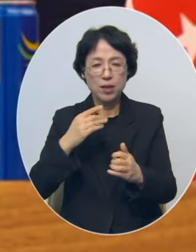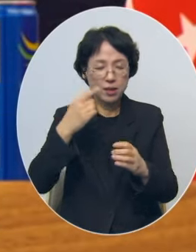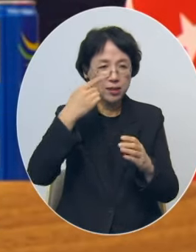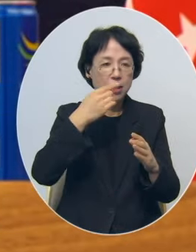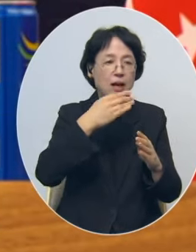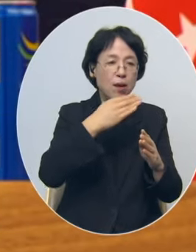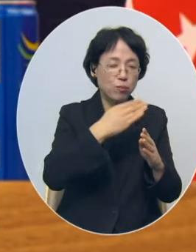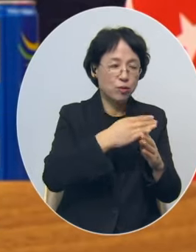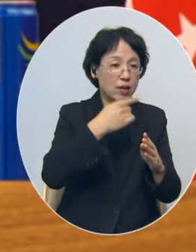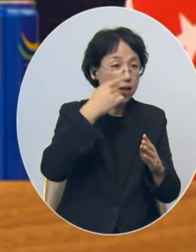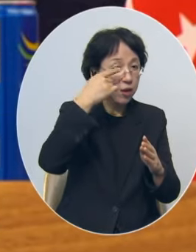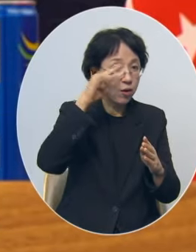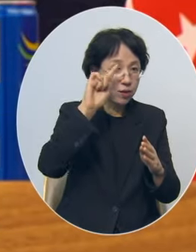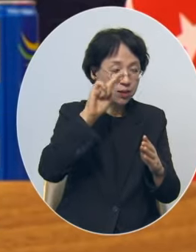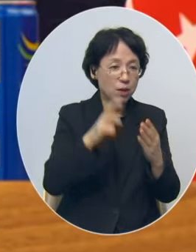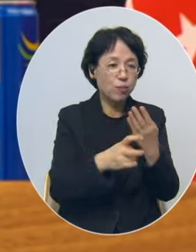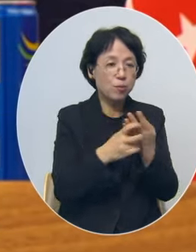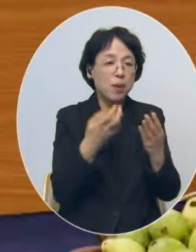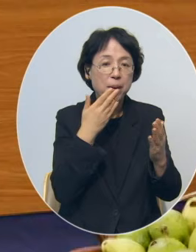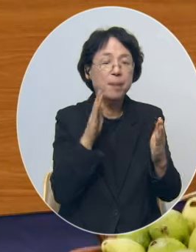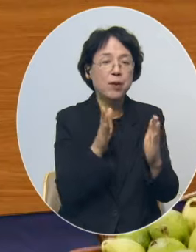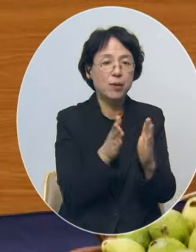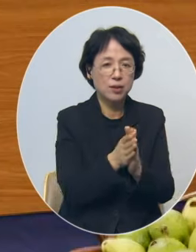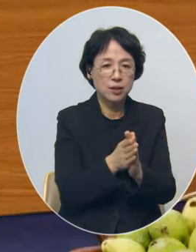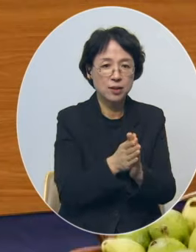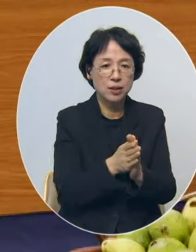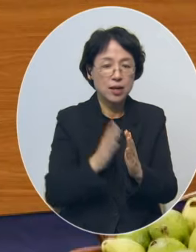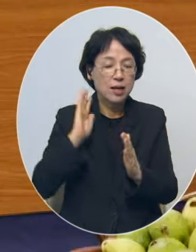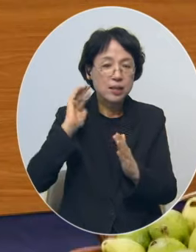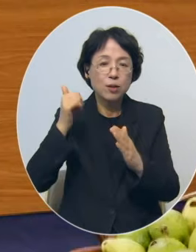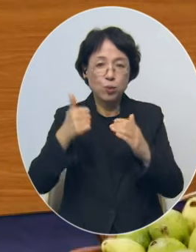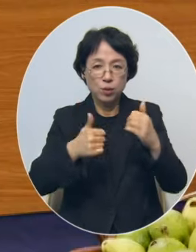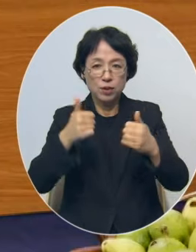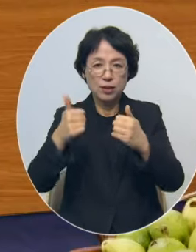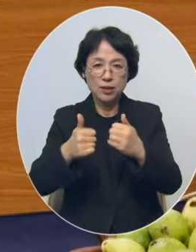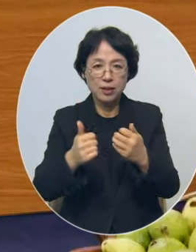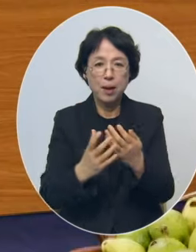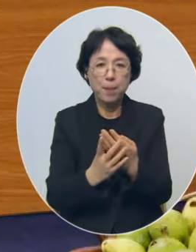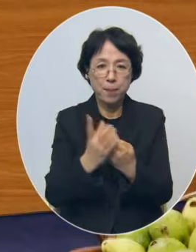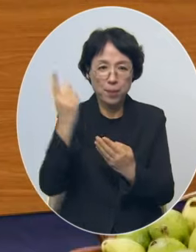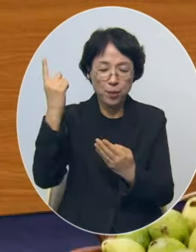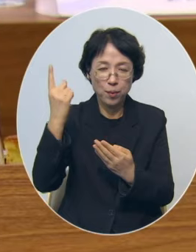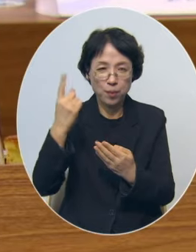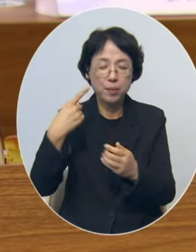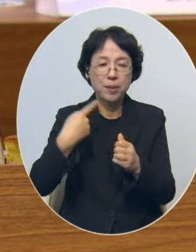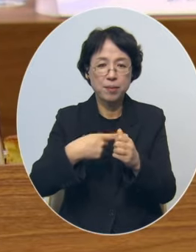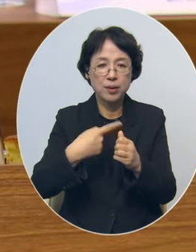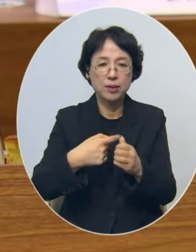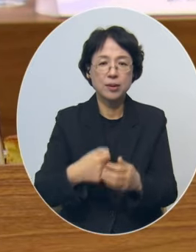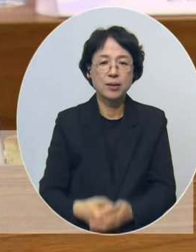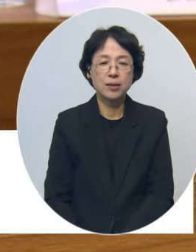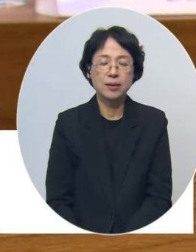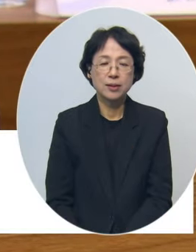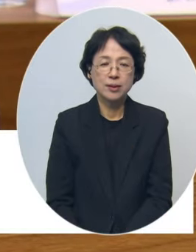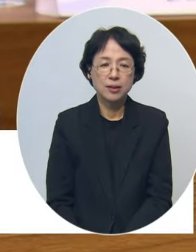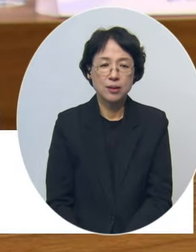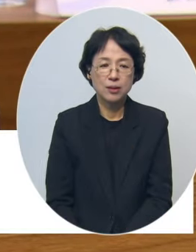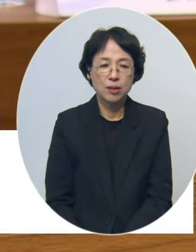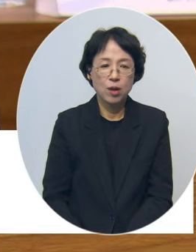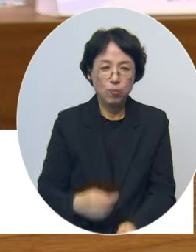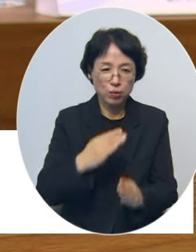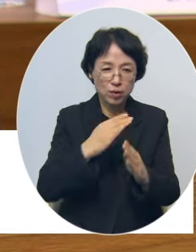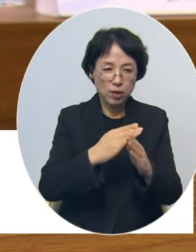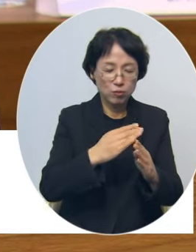북한의 불법 군사협력을 윤 대통령과 주요국 정상들이 한 목소리로 비판했습니다. 북한군의